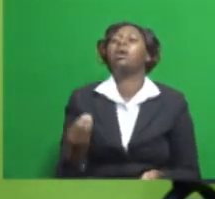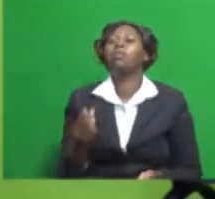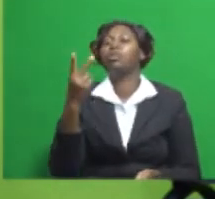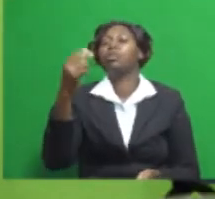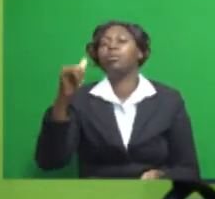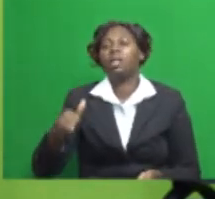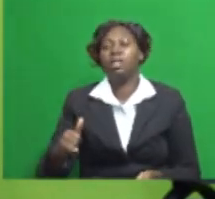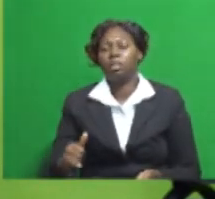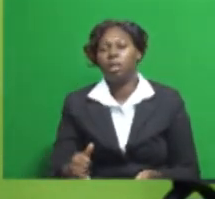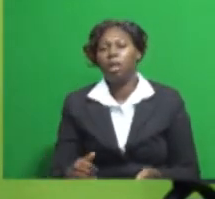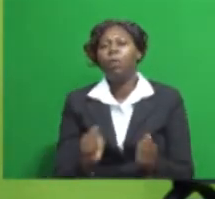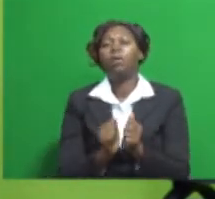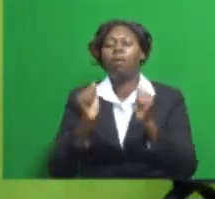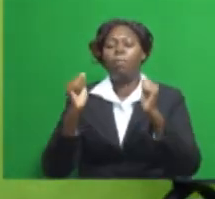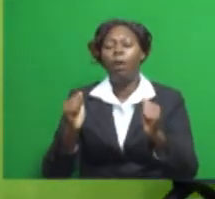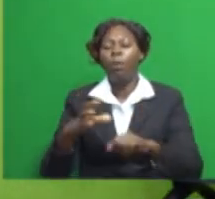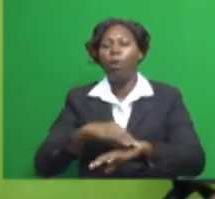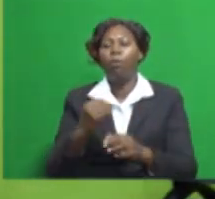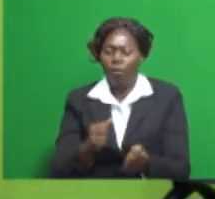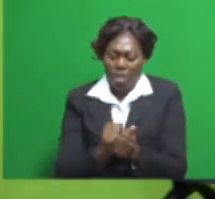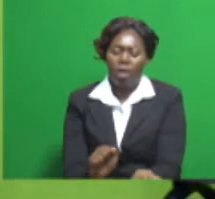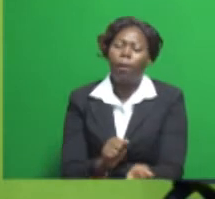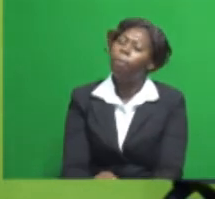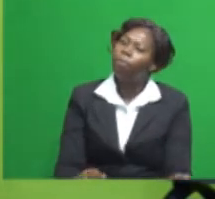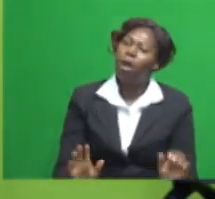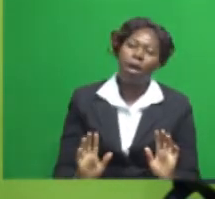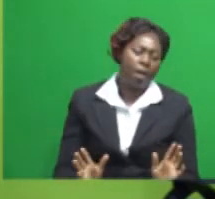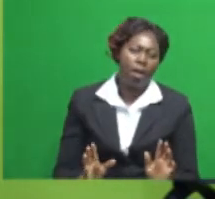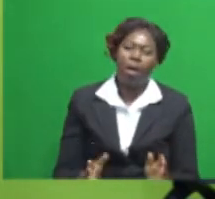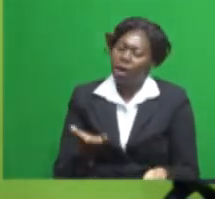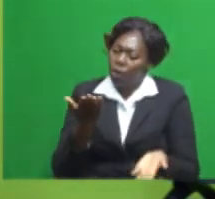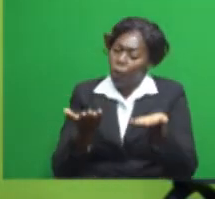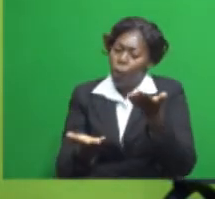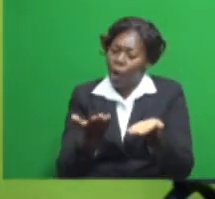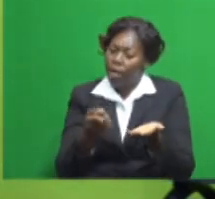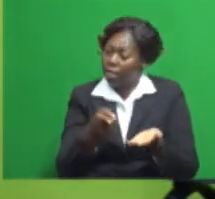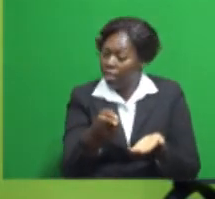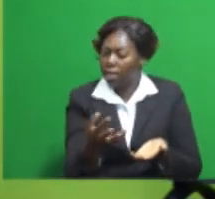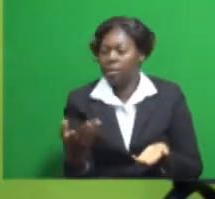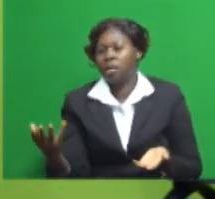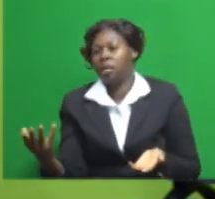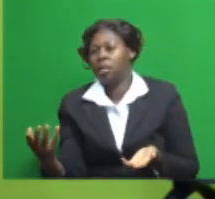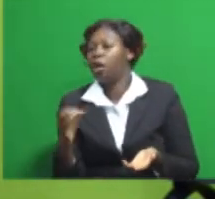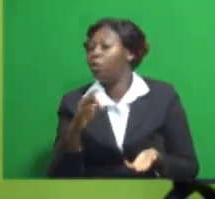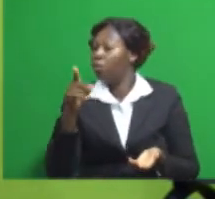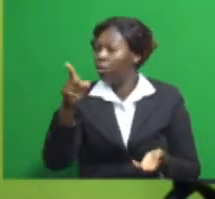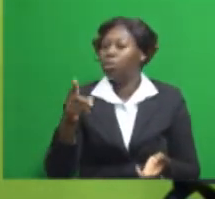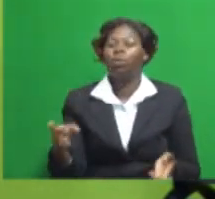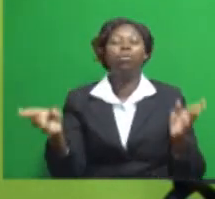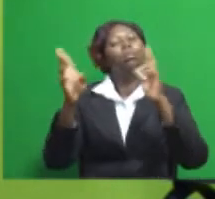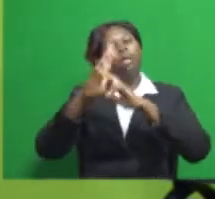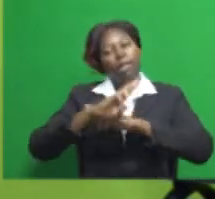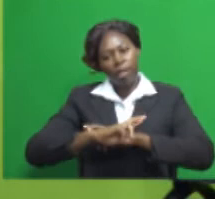2 years nesimba reng'anga. Wadi kuweya zvinhu izvi. Kuti uzorora hako kuri kwekuti Mwari atendera.